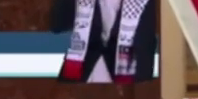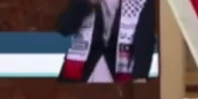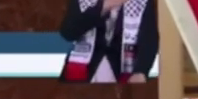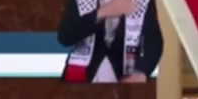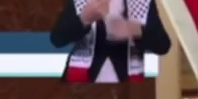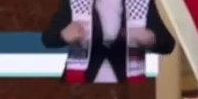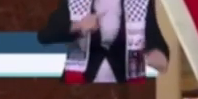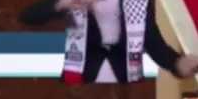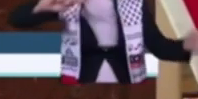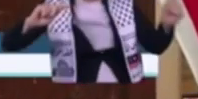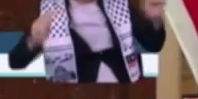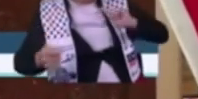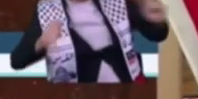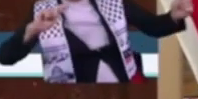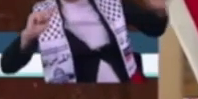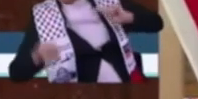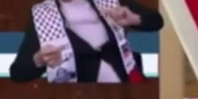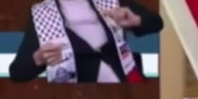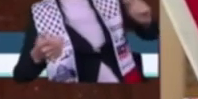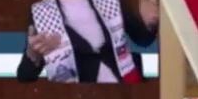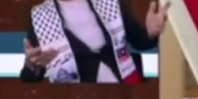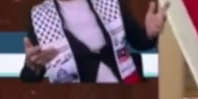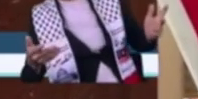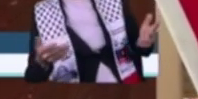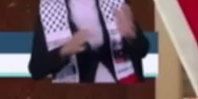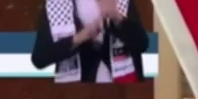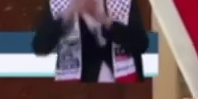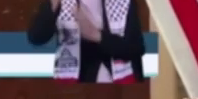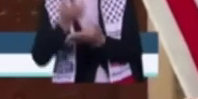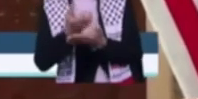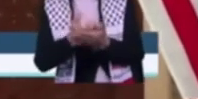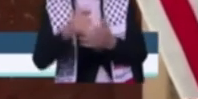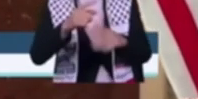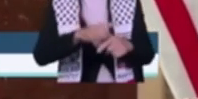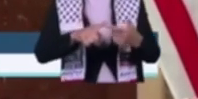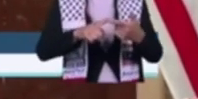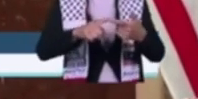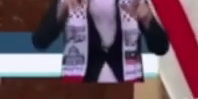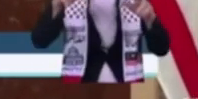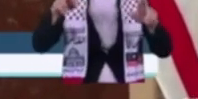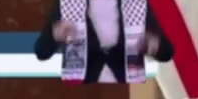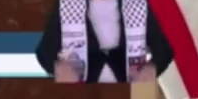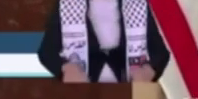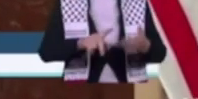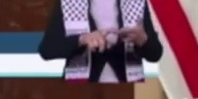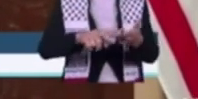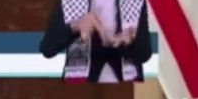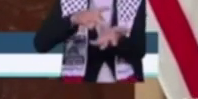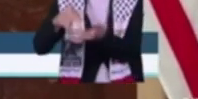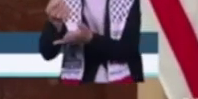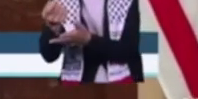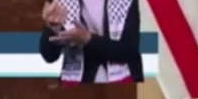perubahan-perubahan dari segi pertumbuhan ekonomi, permasalahan rakyat termasuk kos sara